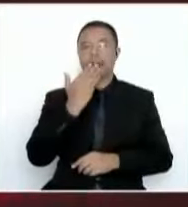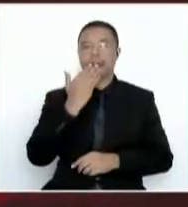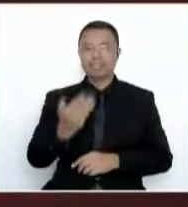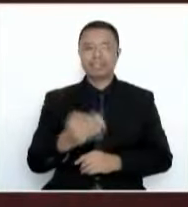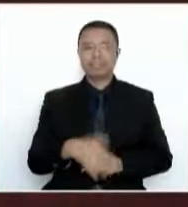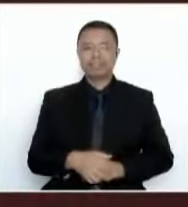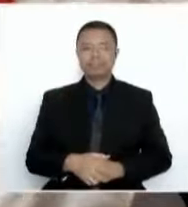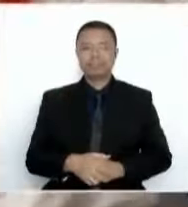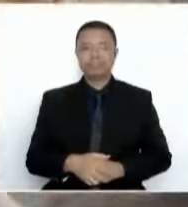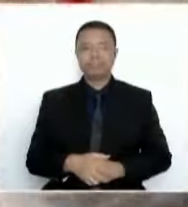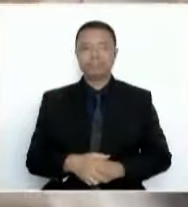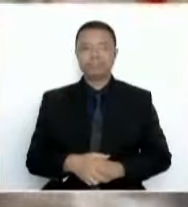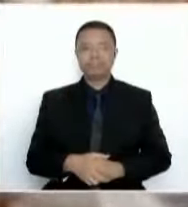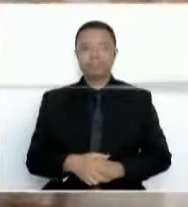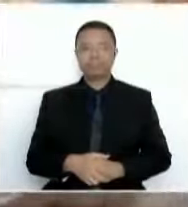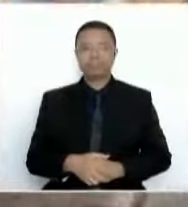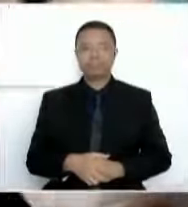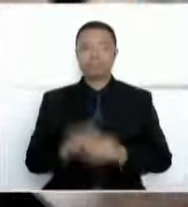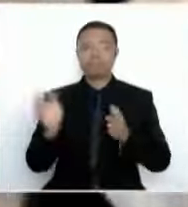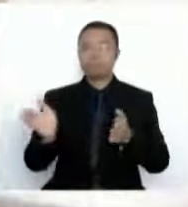terima kasih